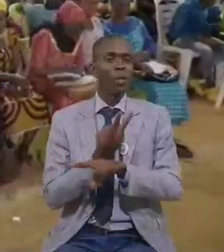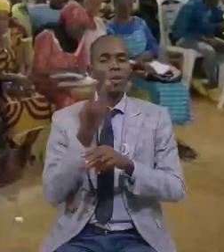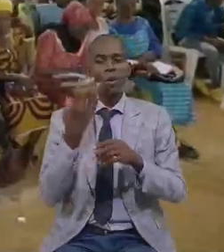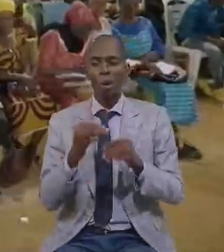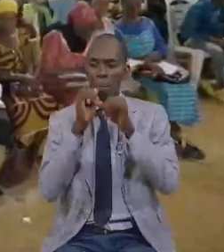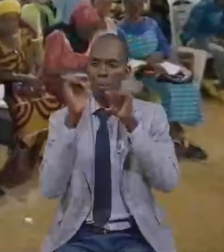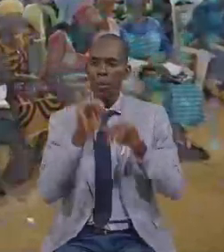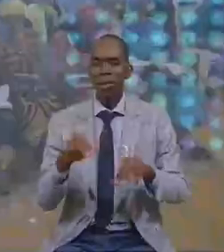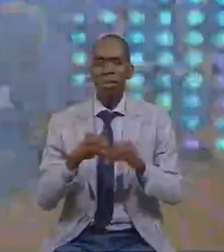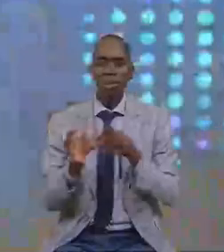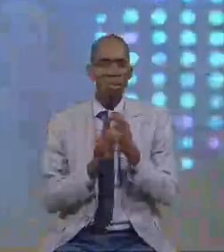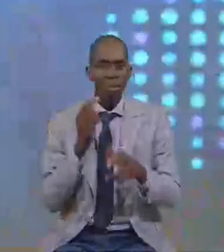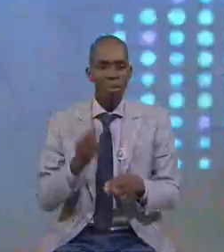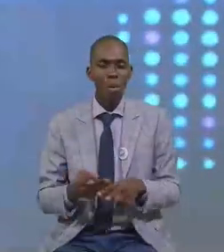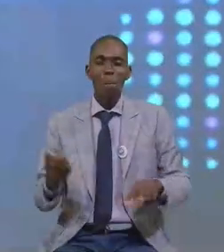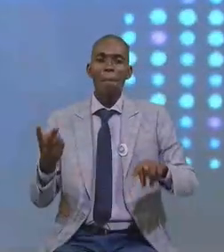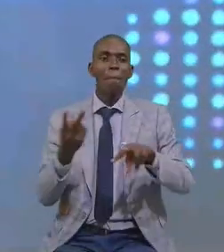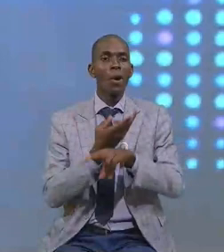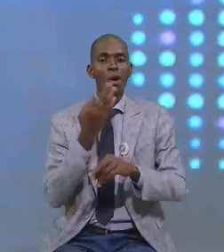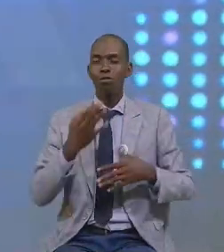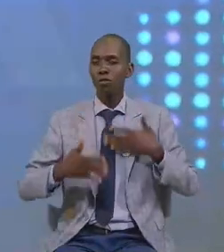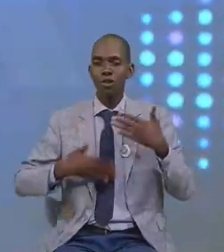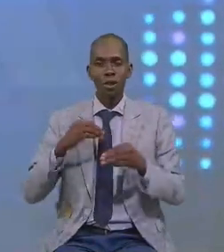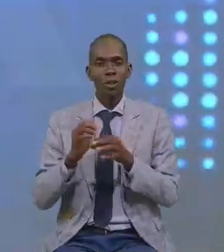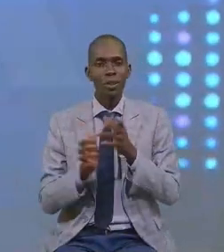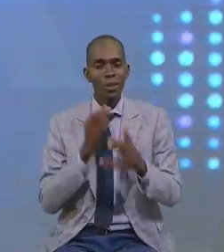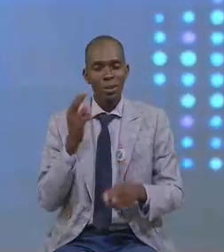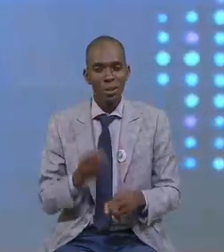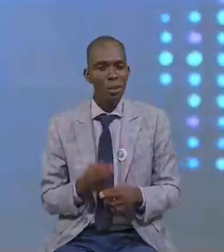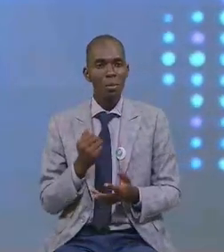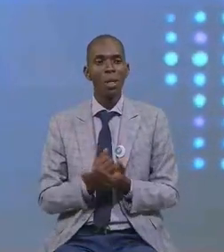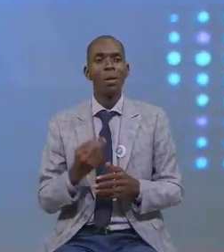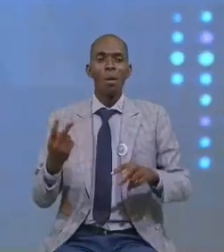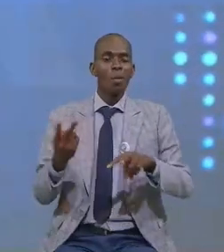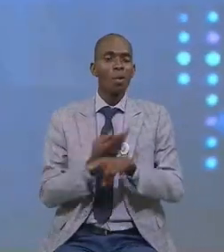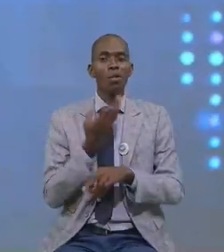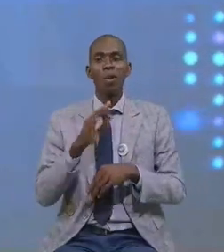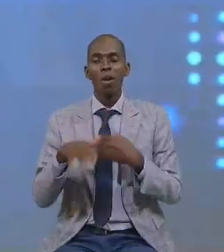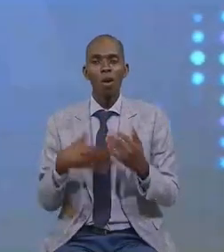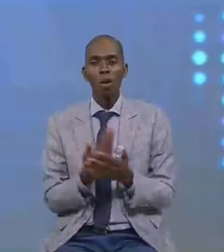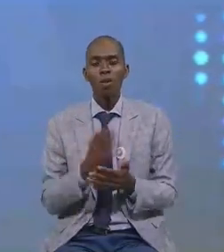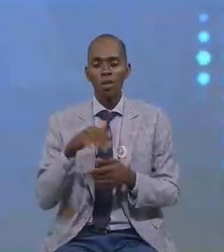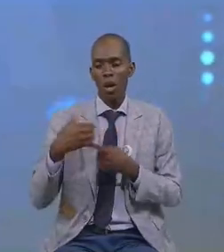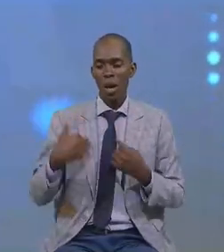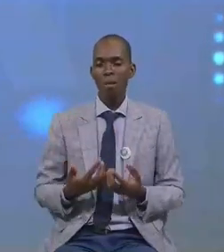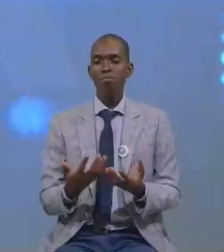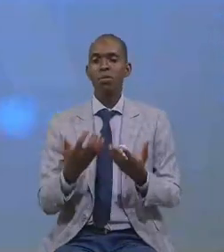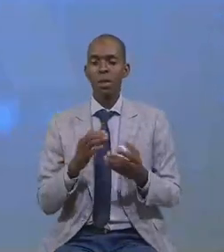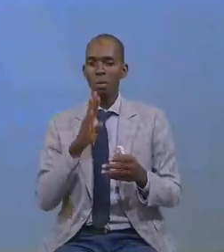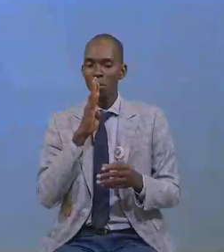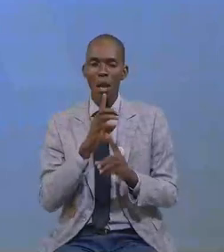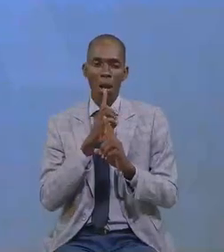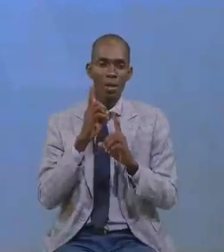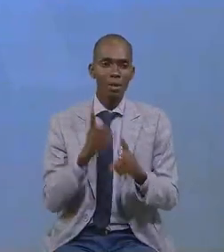de bénédictions, la multiplication de joie, la multiplication de tous vos désirs accomplis,